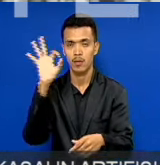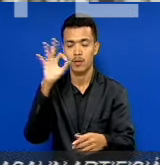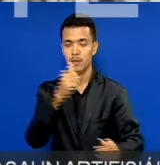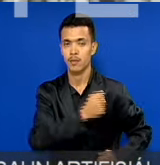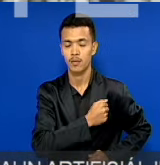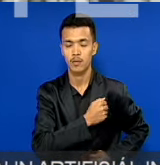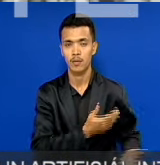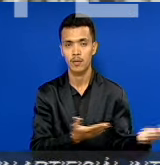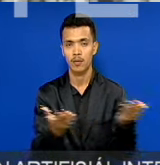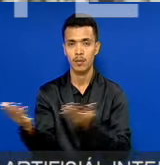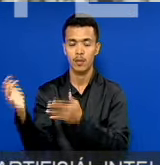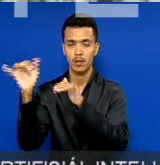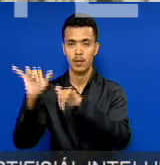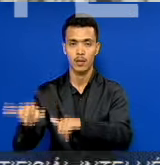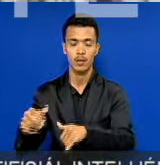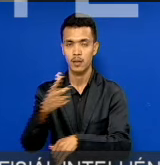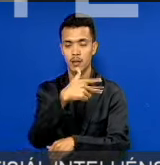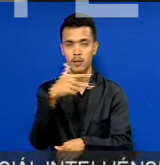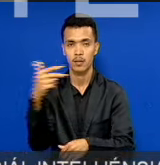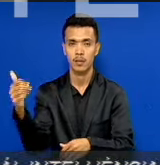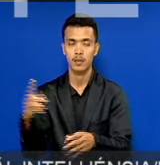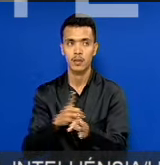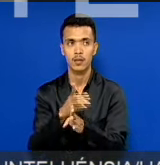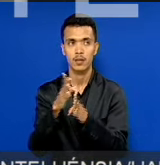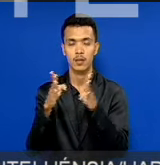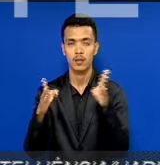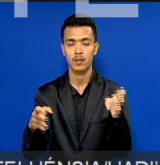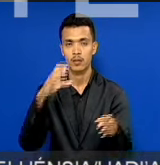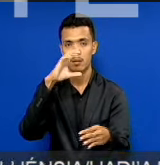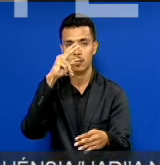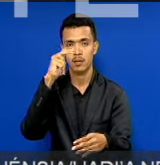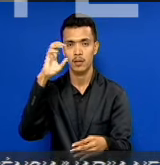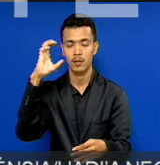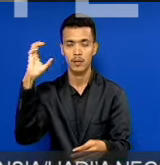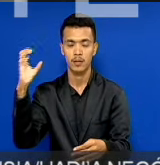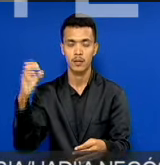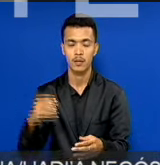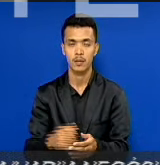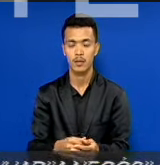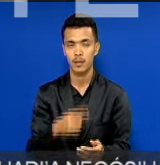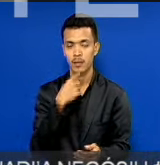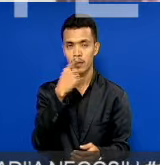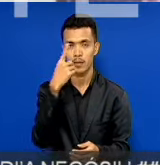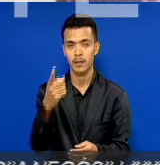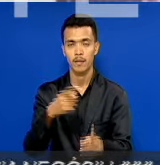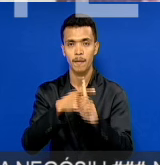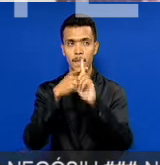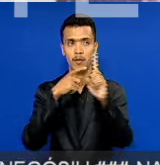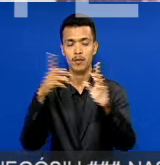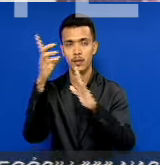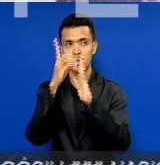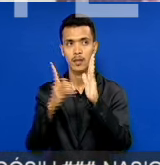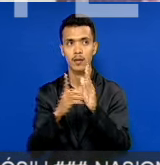lori bahela iha Indonesia. Diretor Executivo CNC Hugo Maria Fernandes relata, lihusi dadus